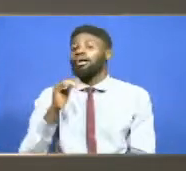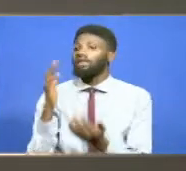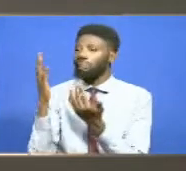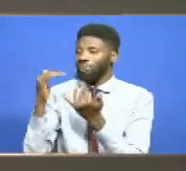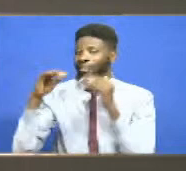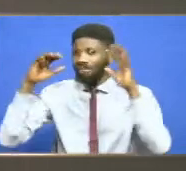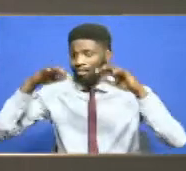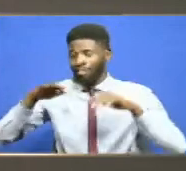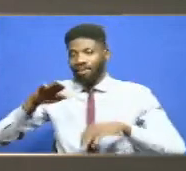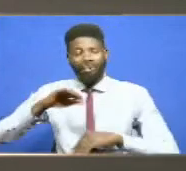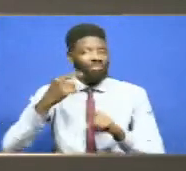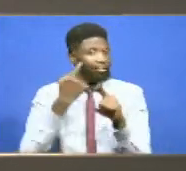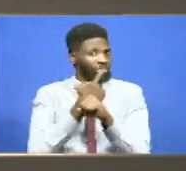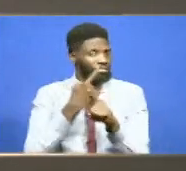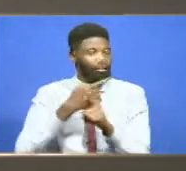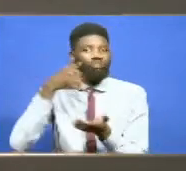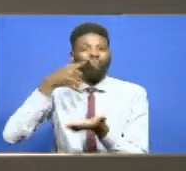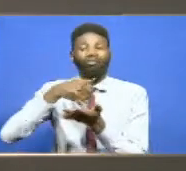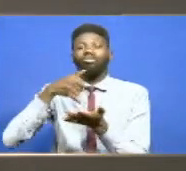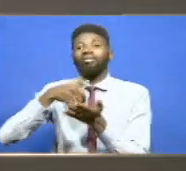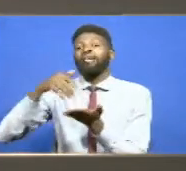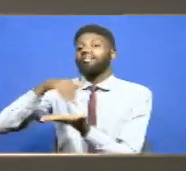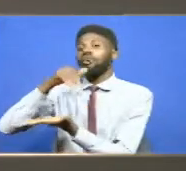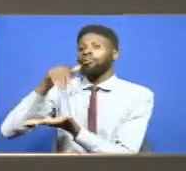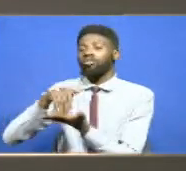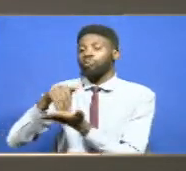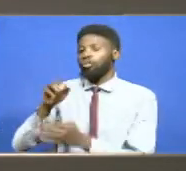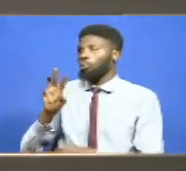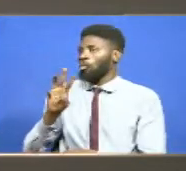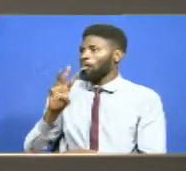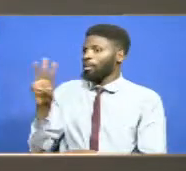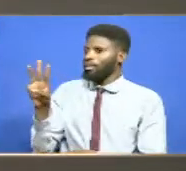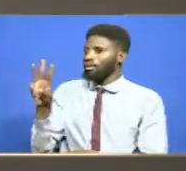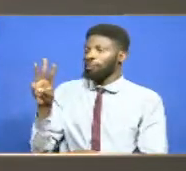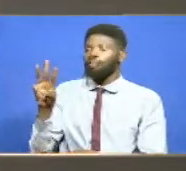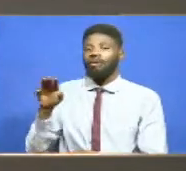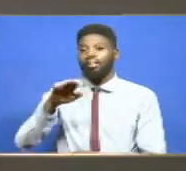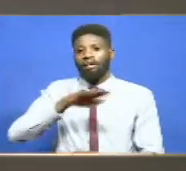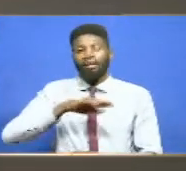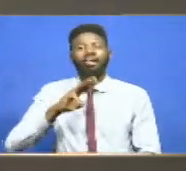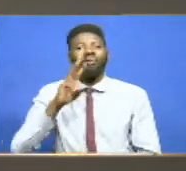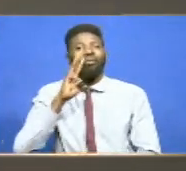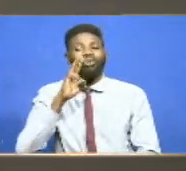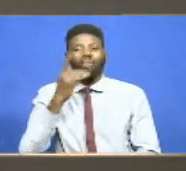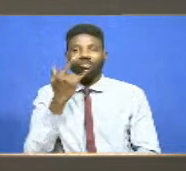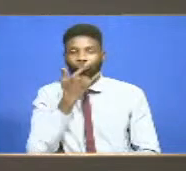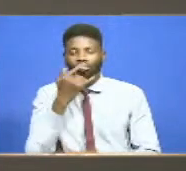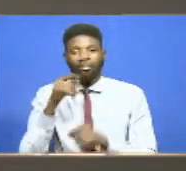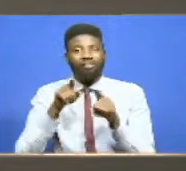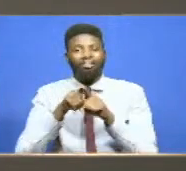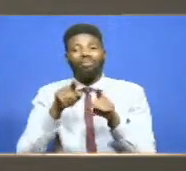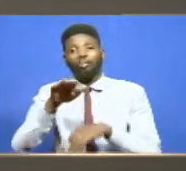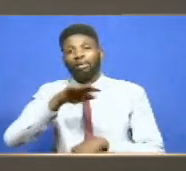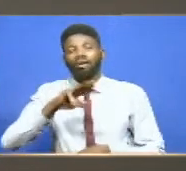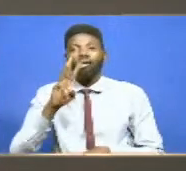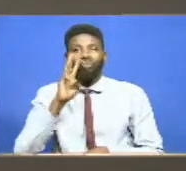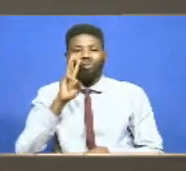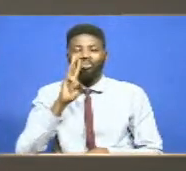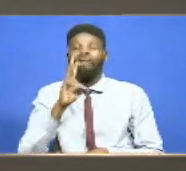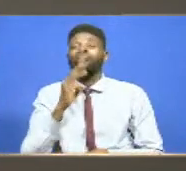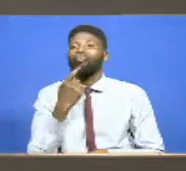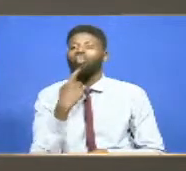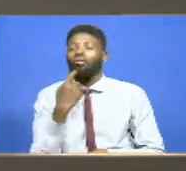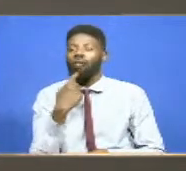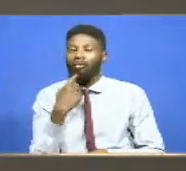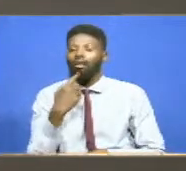kadha, zikiwemo sehemu za kati, magharibi mwa nchi za Victoria, hadi katika sehemu za ziwa Turkana, Samburu, maeneo ya ukanda